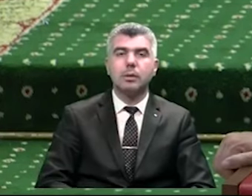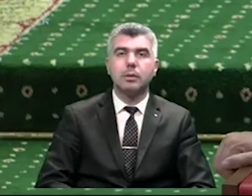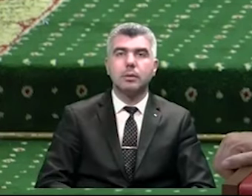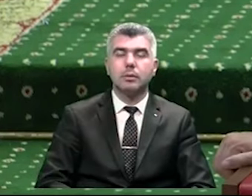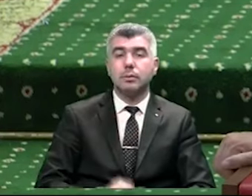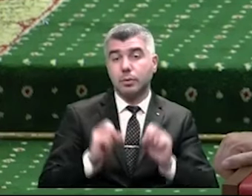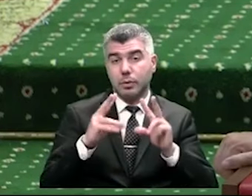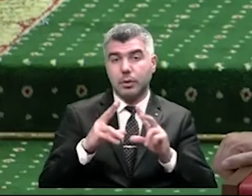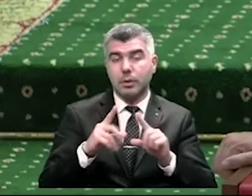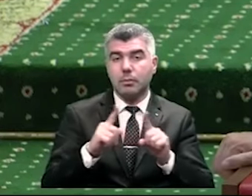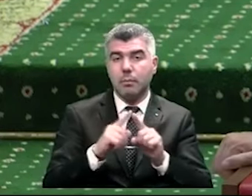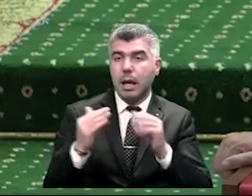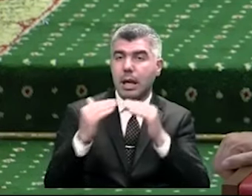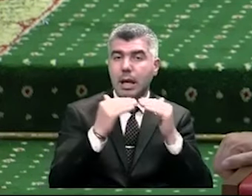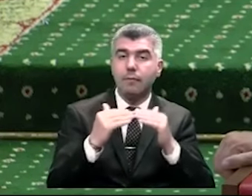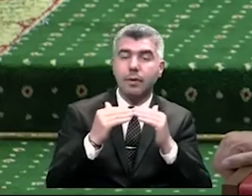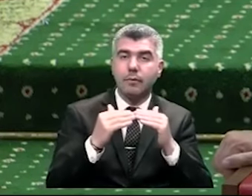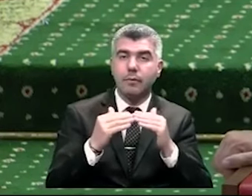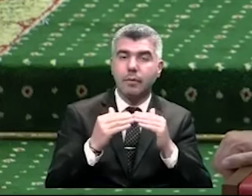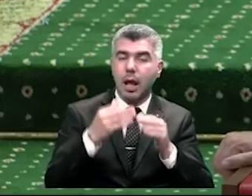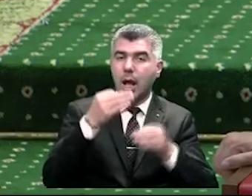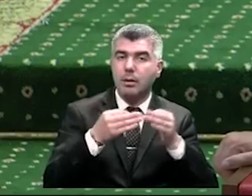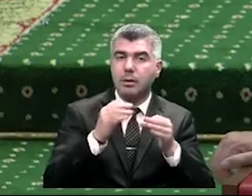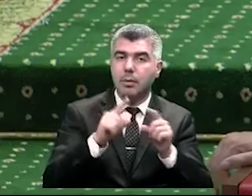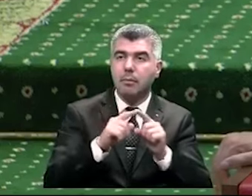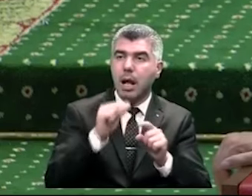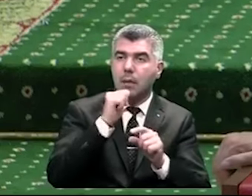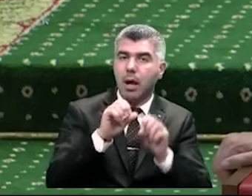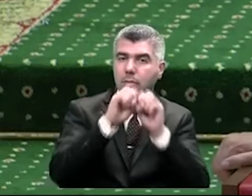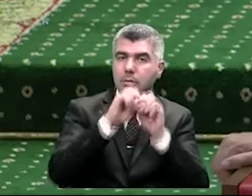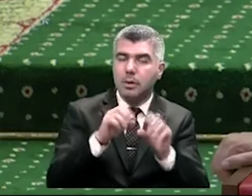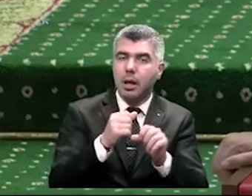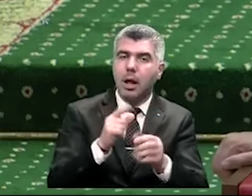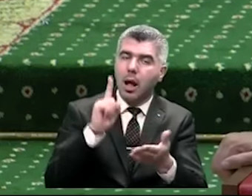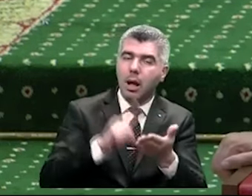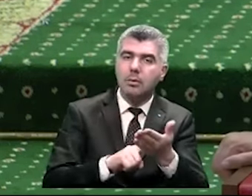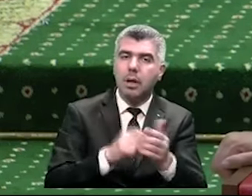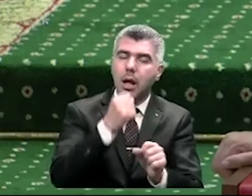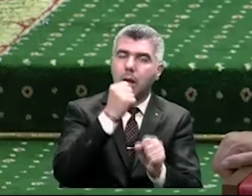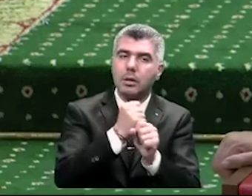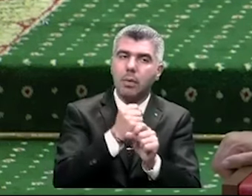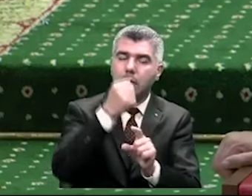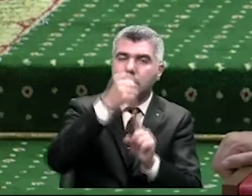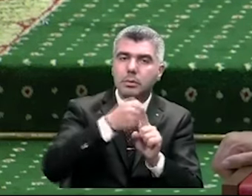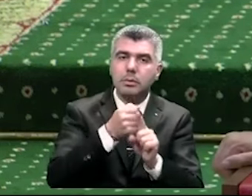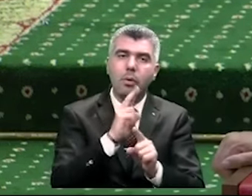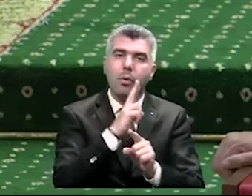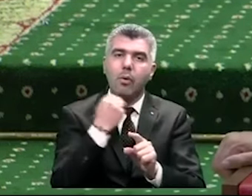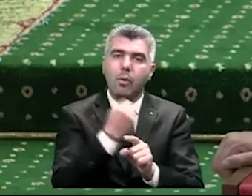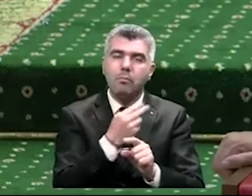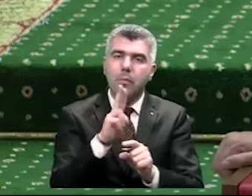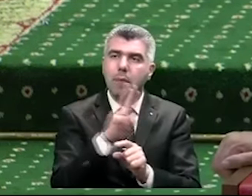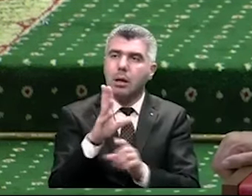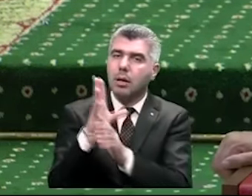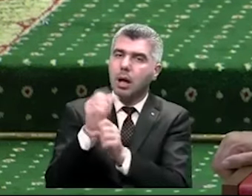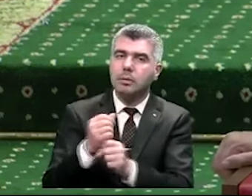هذ القضيه ديال العداله المجاليه هذا هو الهدف ديال العمل ديالنا في هذ الحكومه طبقا لتوجيهات الملكيه الساميه وبالطبع الاشكاليه د